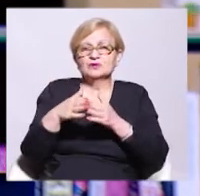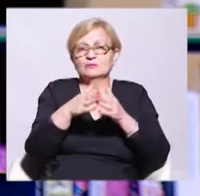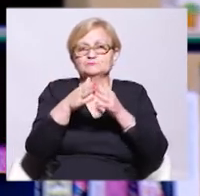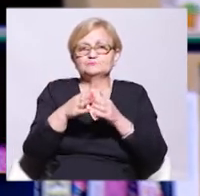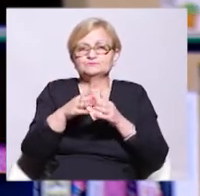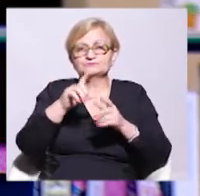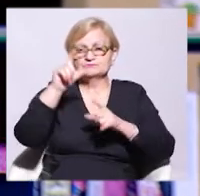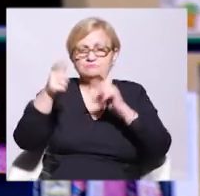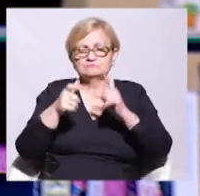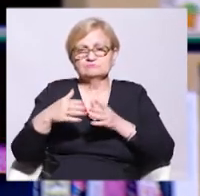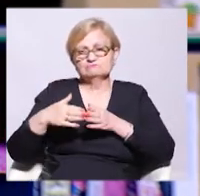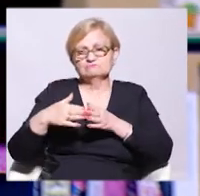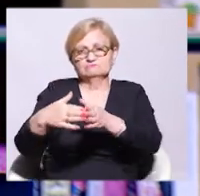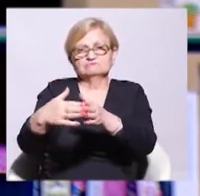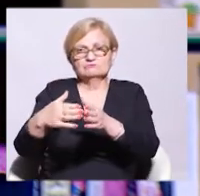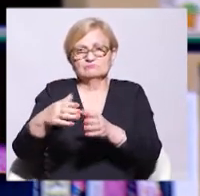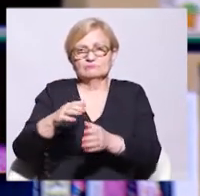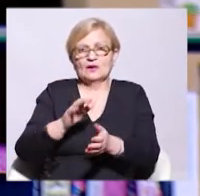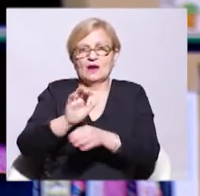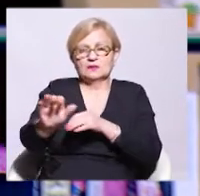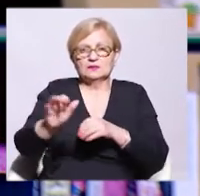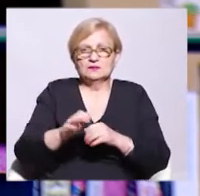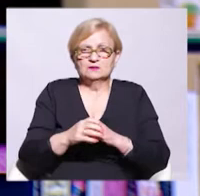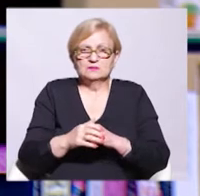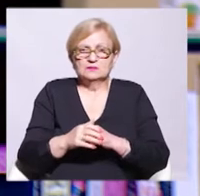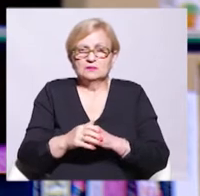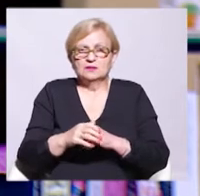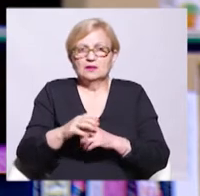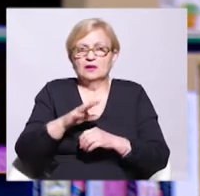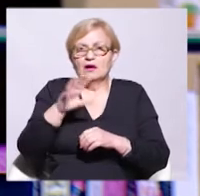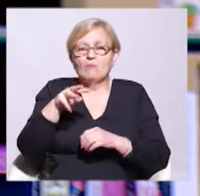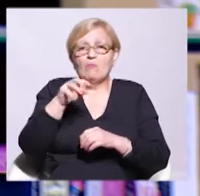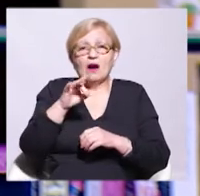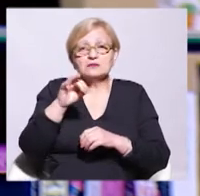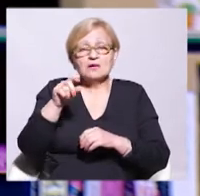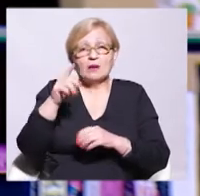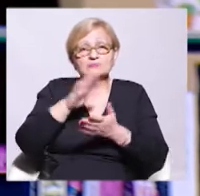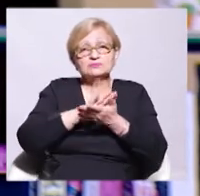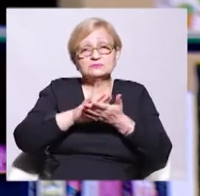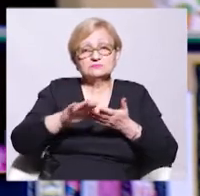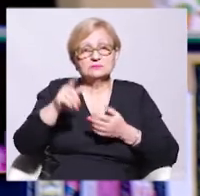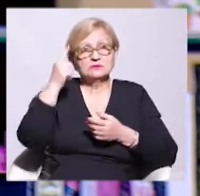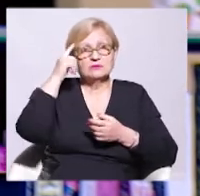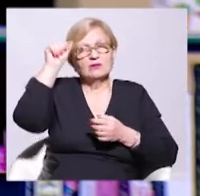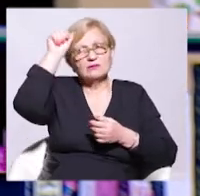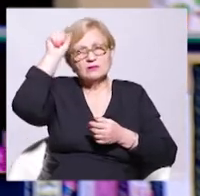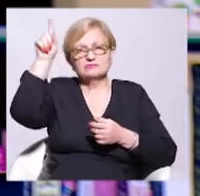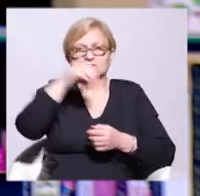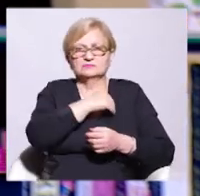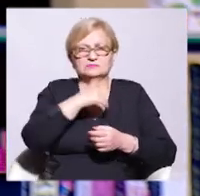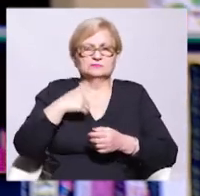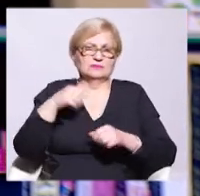გემი მთის ძირა ნაპირზე გარიყა. ყოვლადწმინდა მარიამს უფიქრია, რომ ეს ღვთისნებით